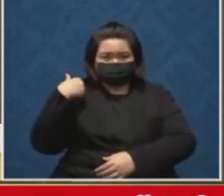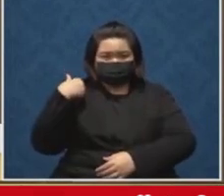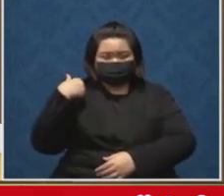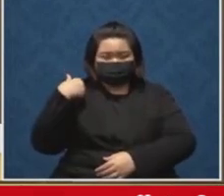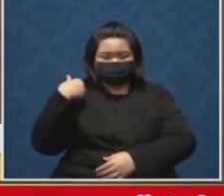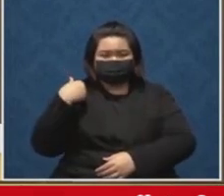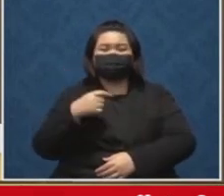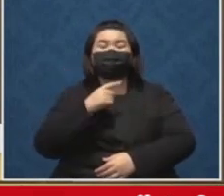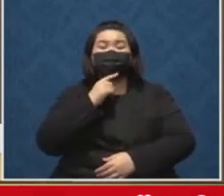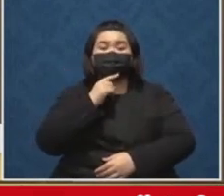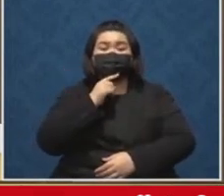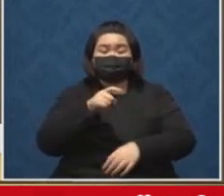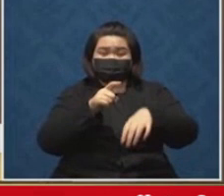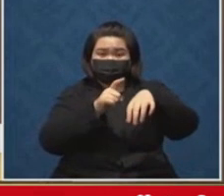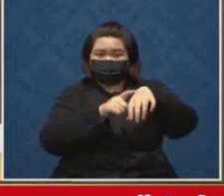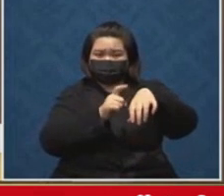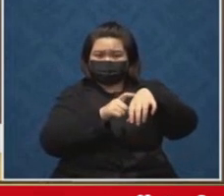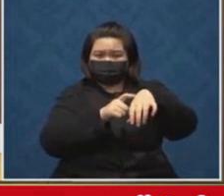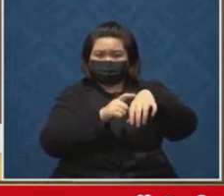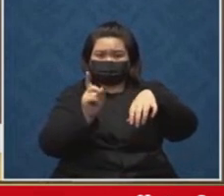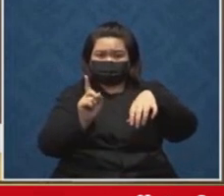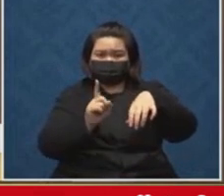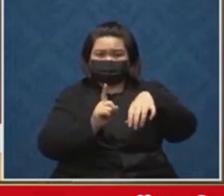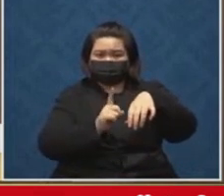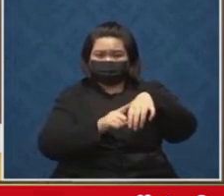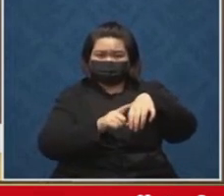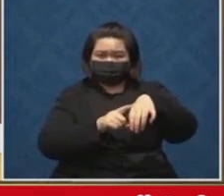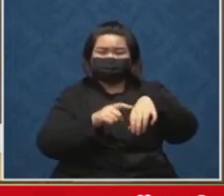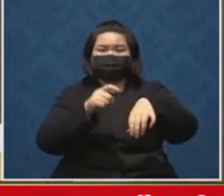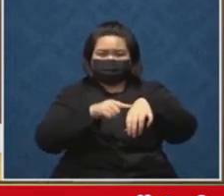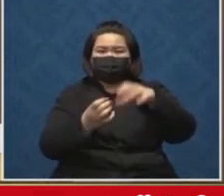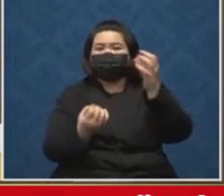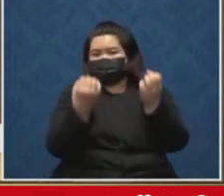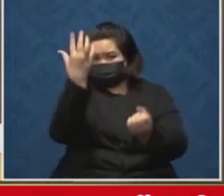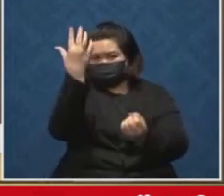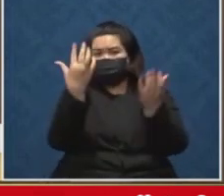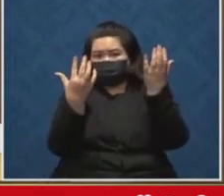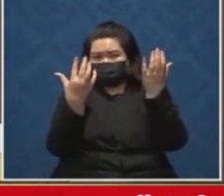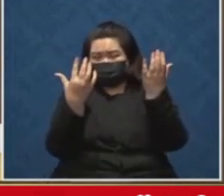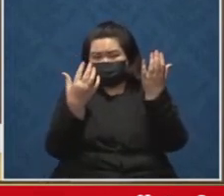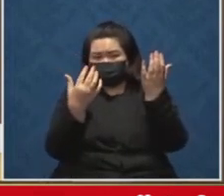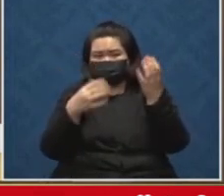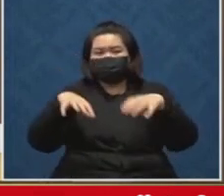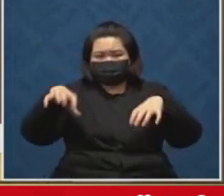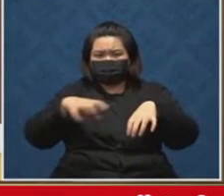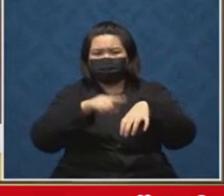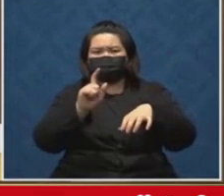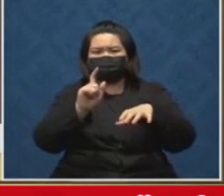หน่วยงานหลักที่ผมต้องปรับคือกรมป่าไม้กับกรมอุทย